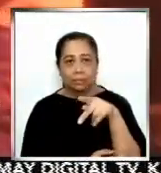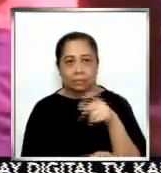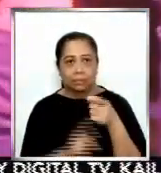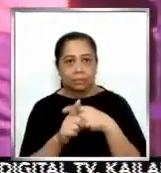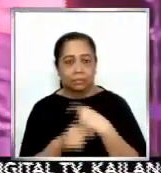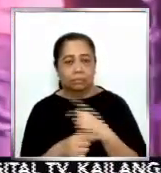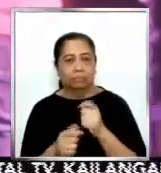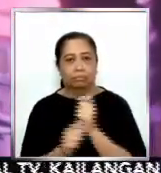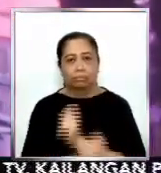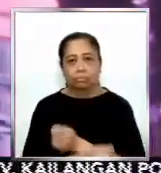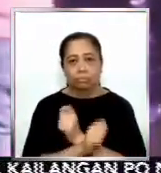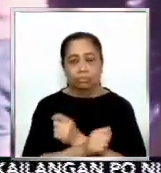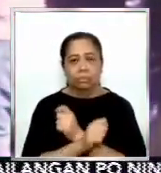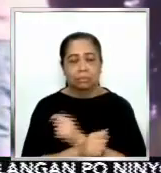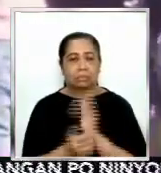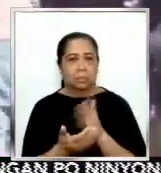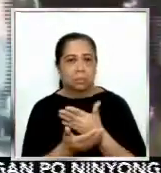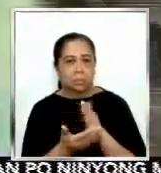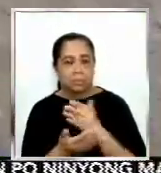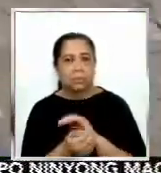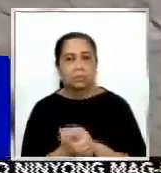pagbabanda,